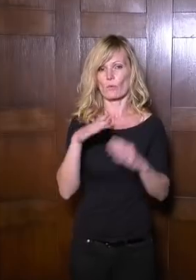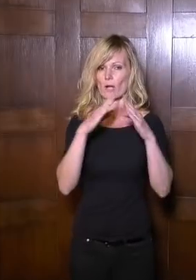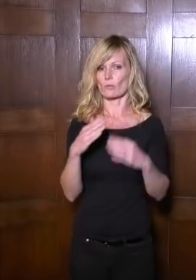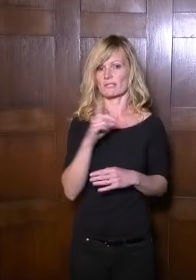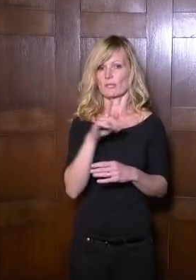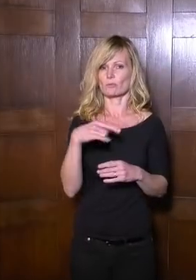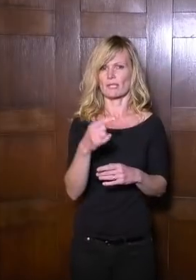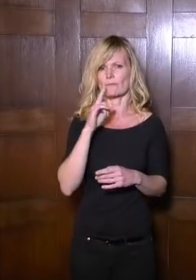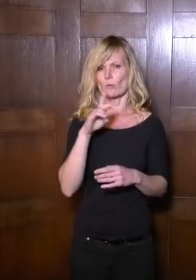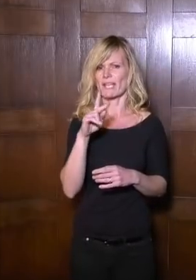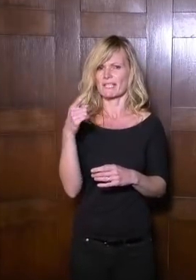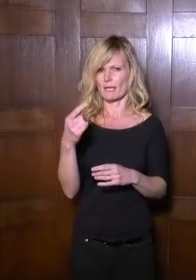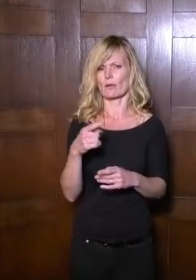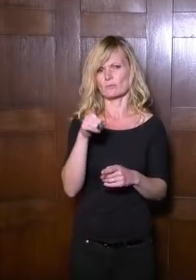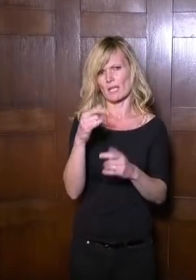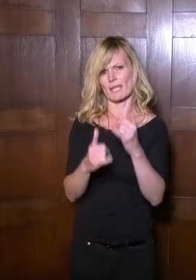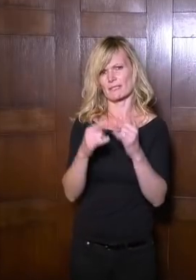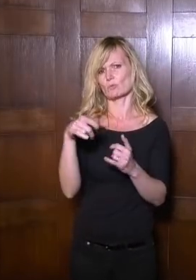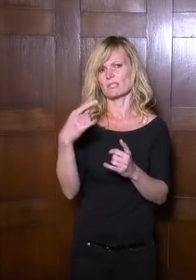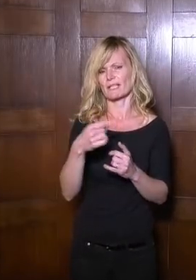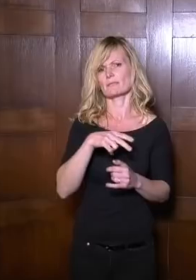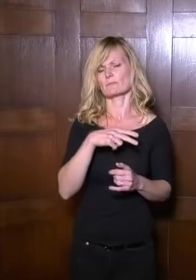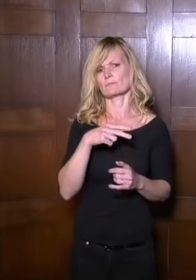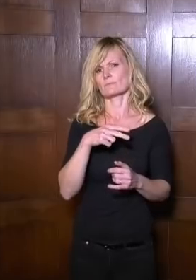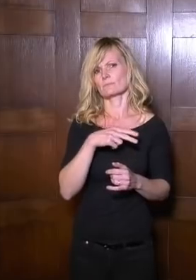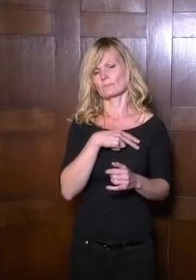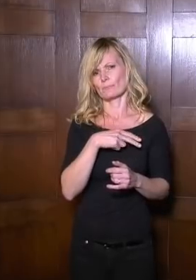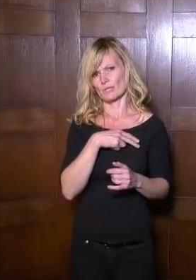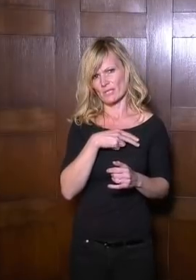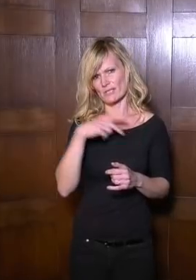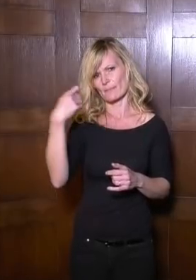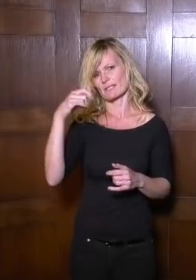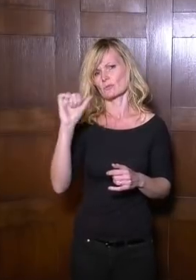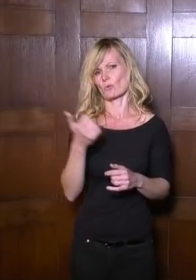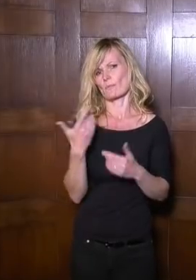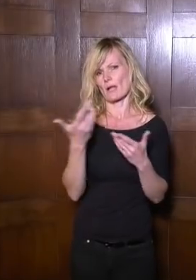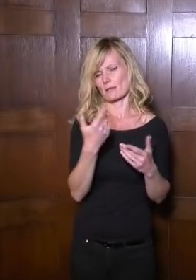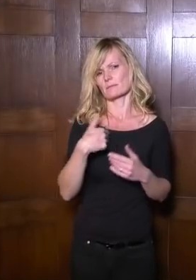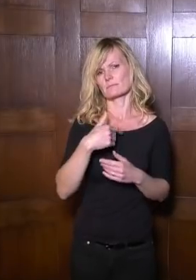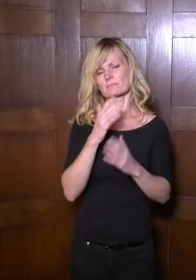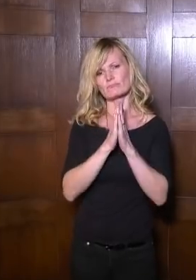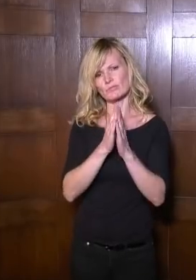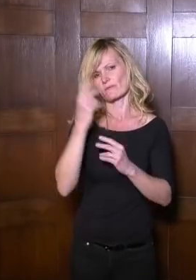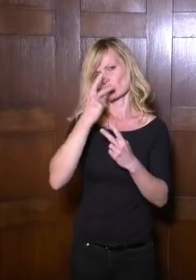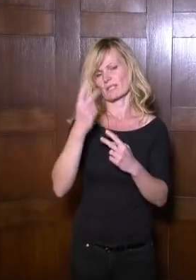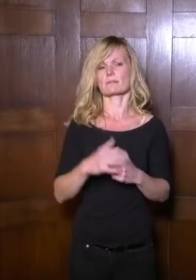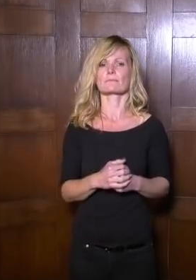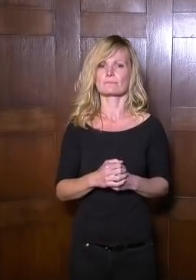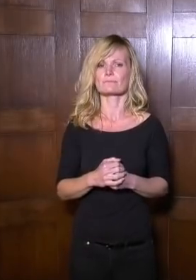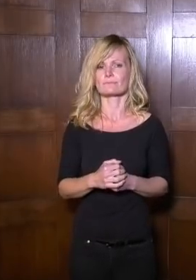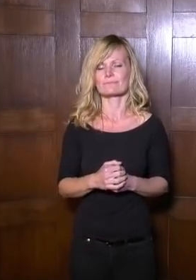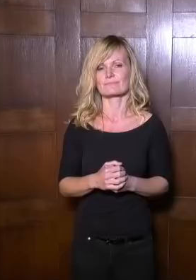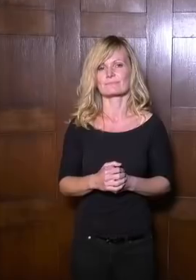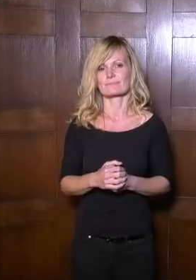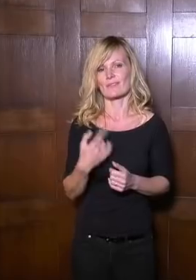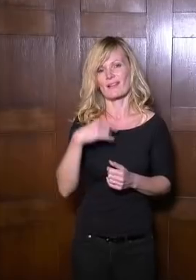ich würde Sie dann als Letzten bitten und dann den Ministerinnen und den Ministerpräsidenten nochmal das Wort geben. Ich bitte um Verständnis, notfalls, ja,